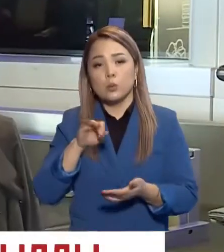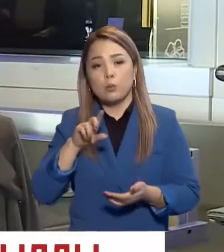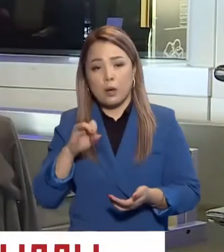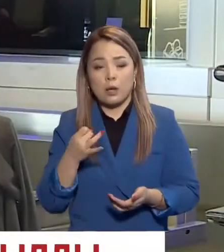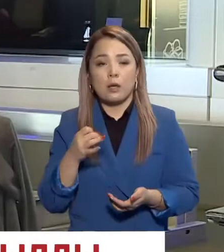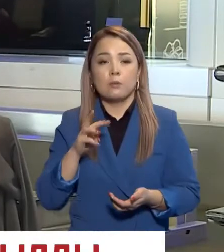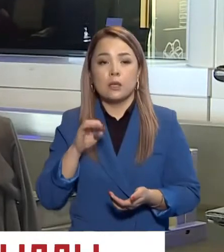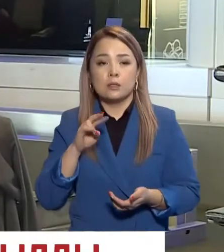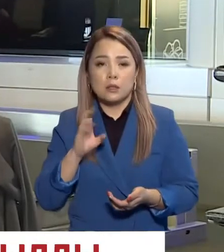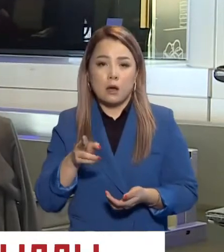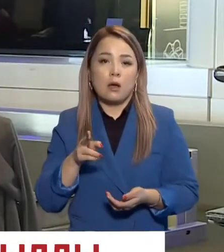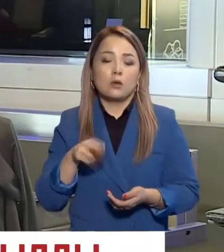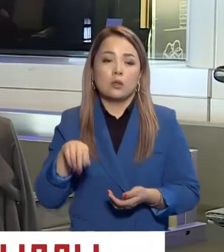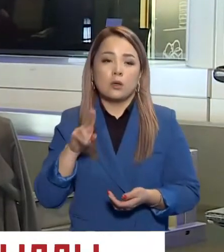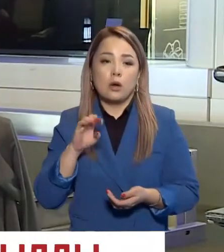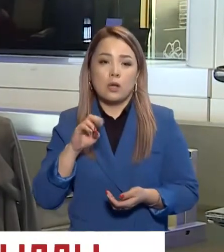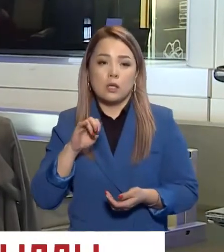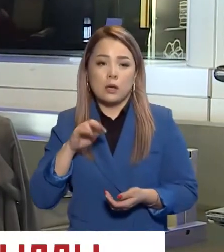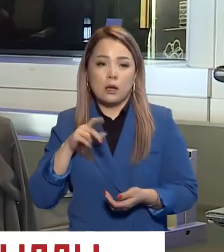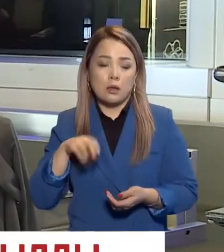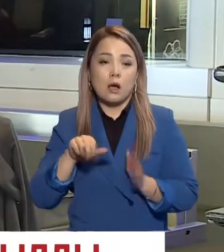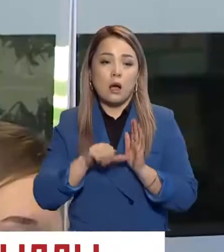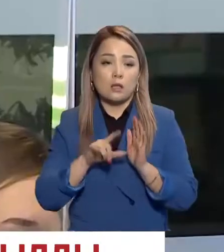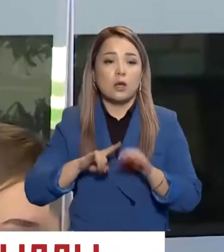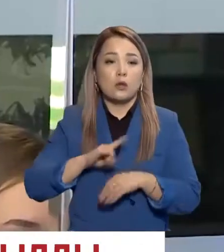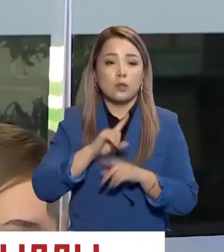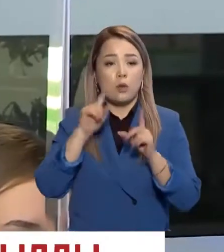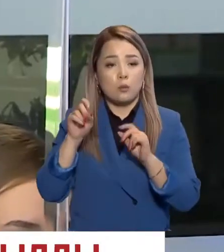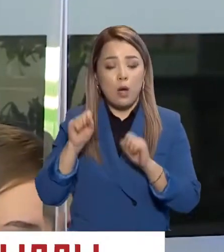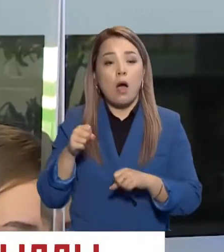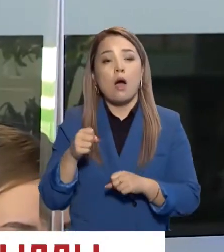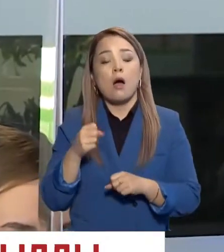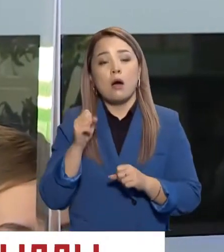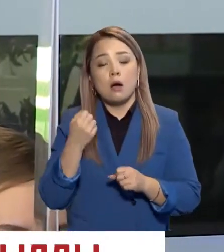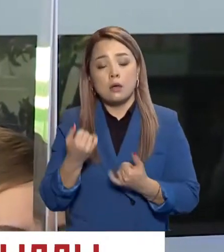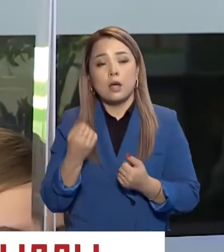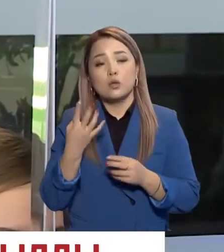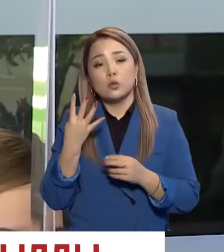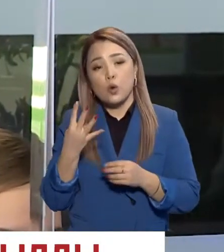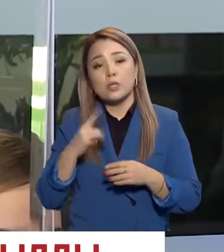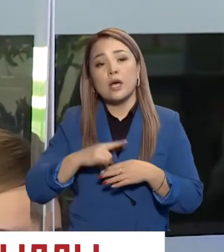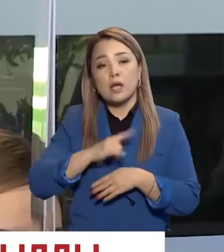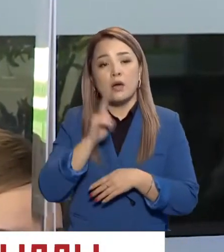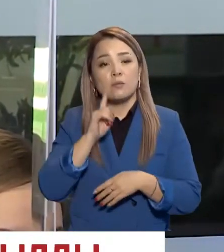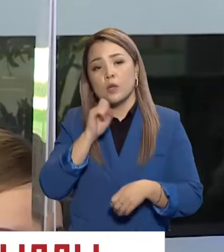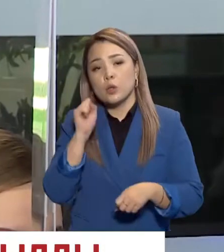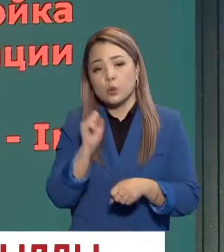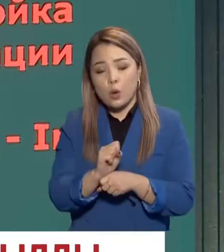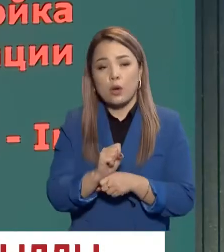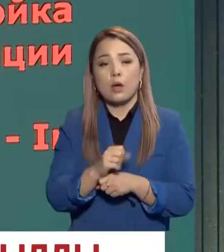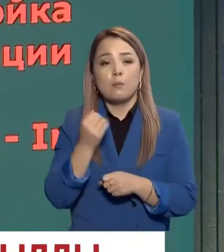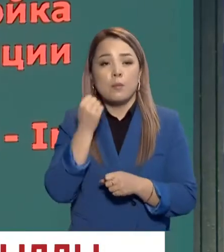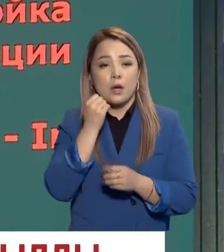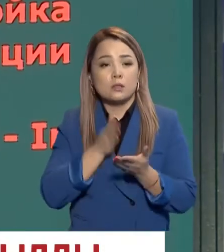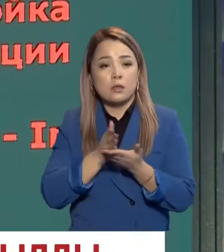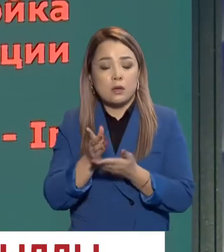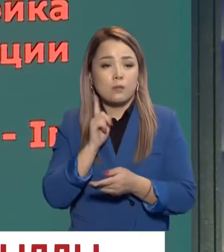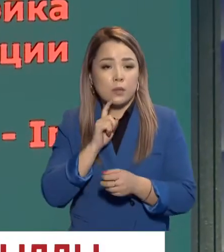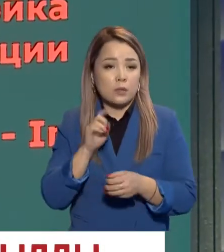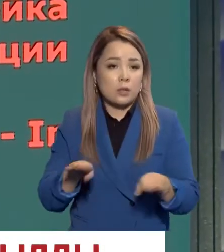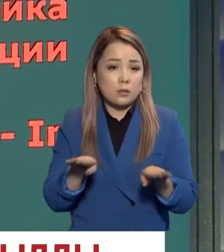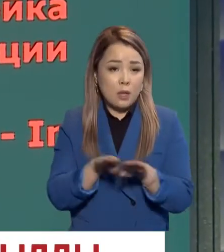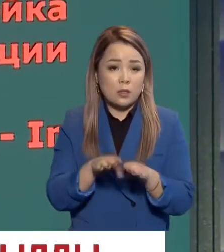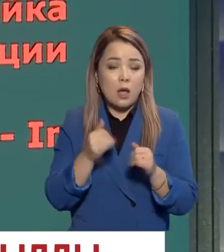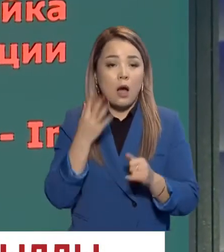6 рейс жоспарланған. Сондай-ақ Мәскеу, Франкфурт бағыты бойынша 4 рейс тоқтатылды. Ал Алматы, Ақтау,